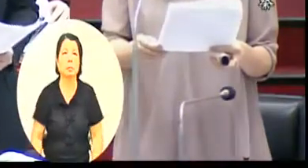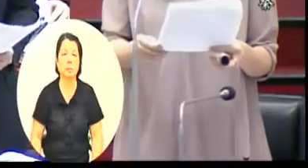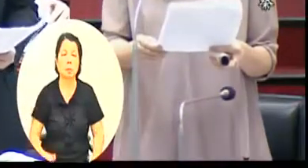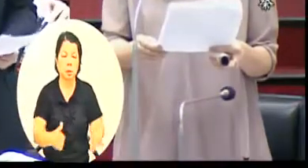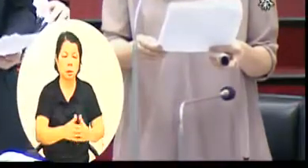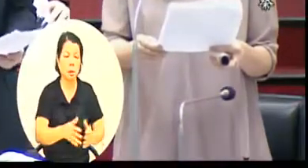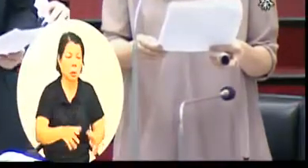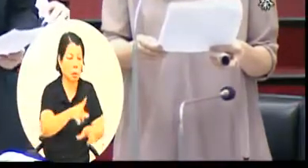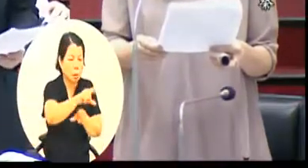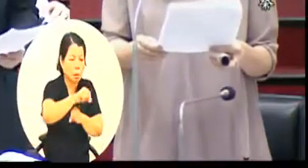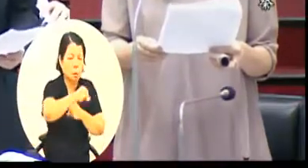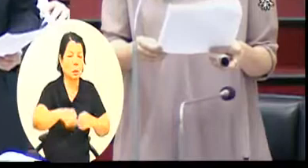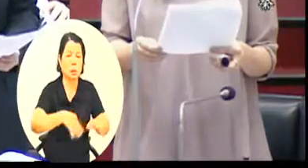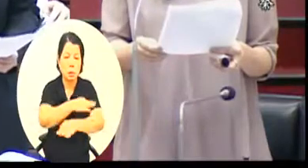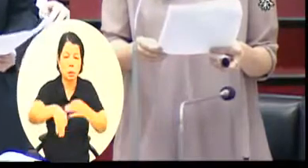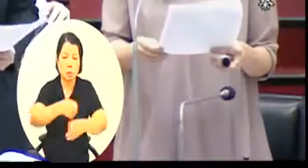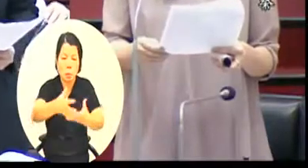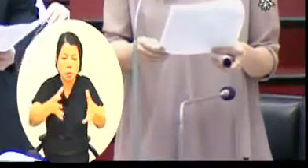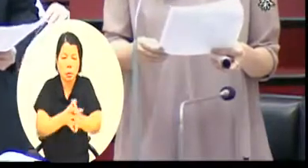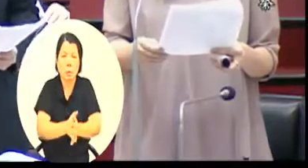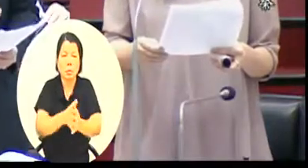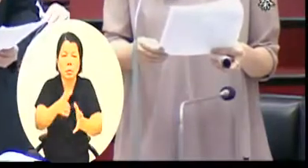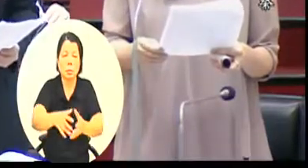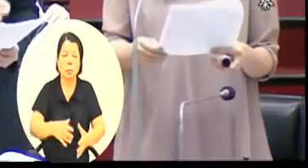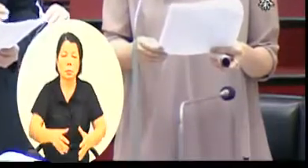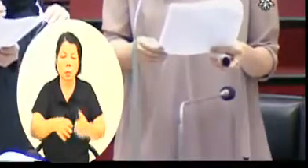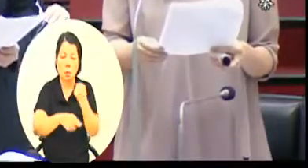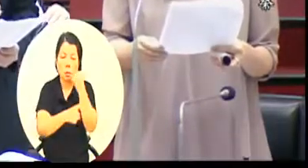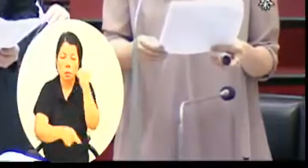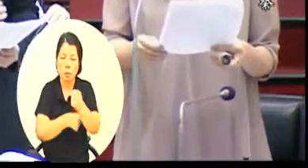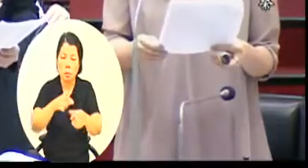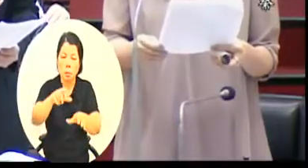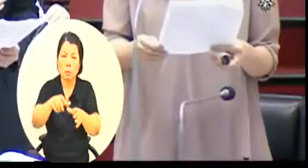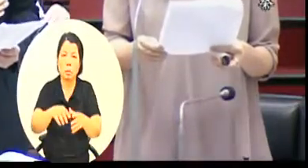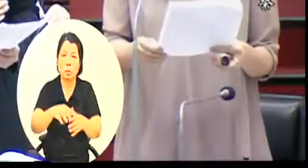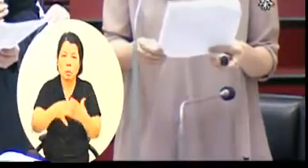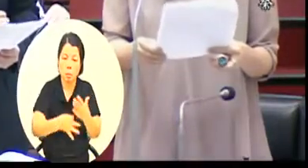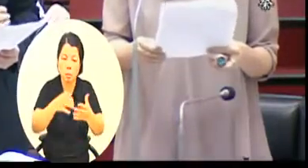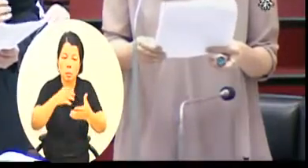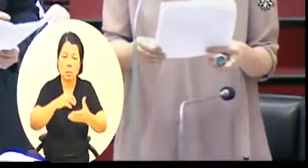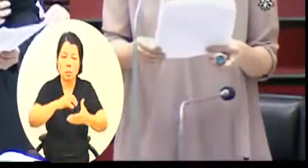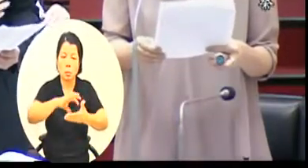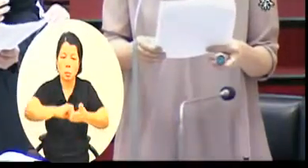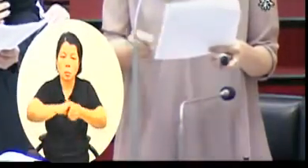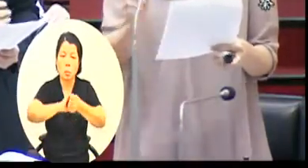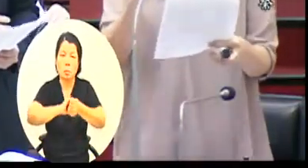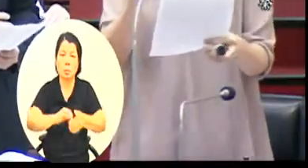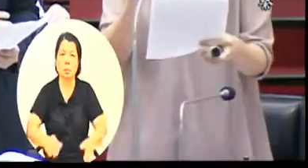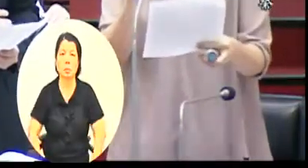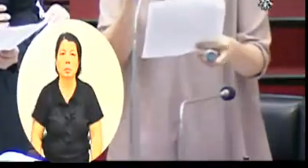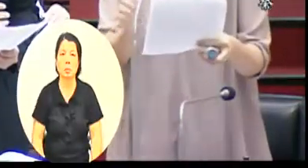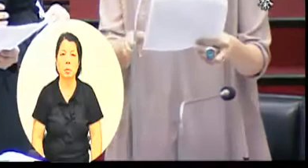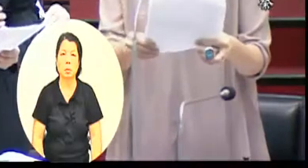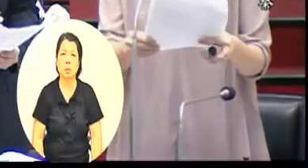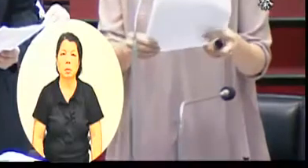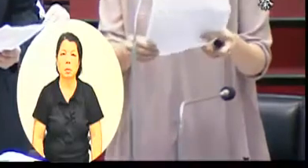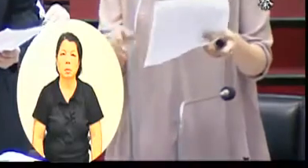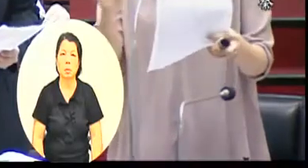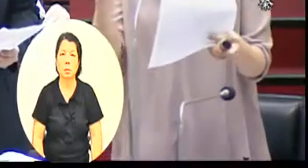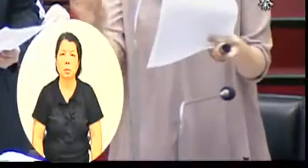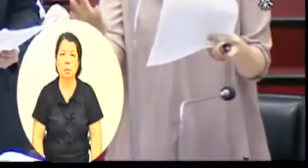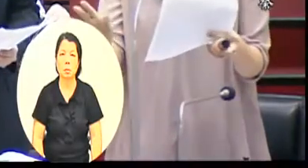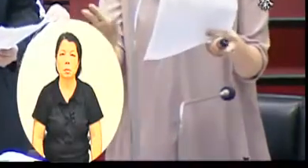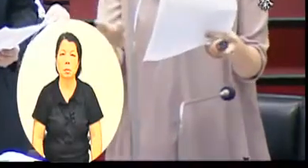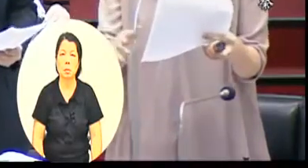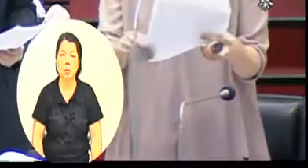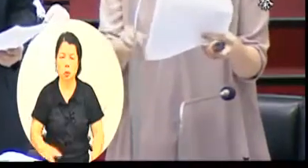部的加油站设置管理规则， 是 去进由经发局，就是我们地方的。 因为时间上的问题，